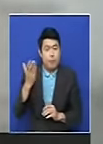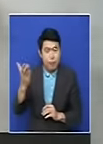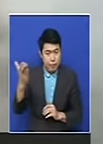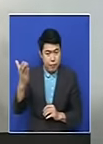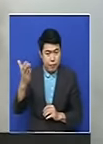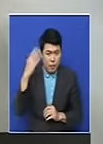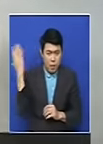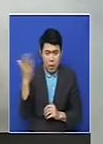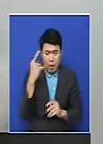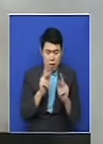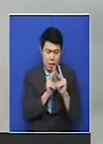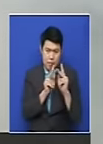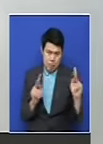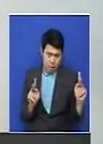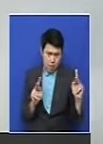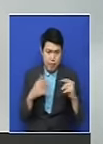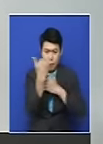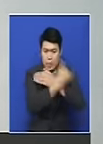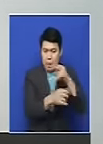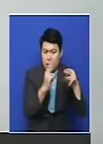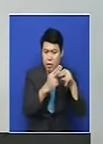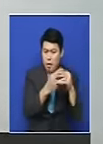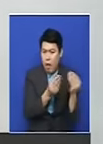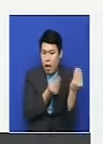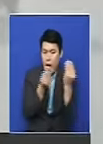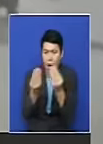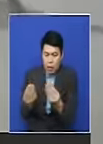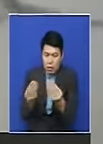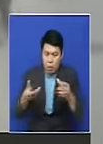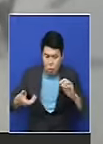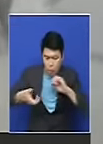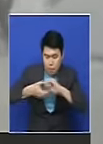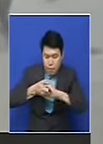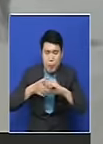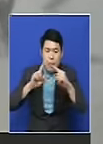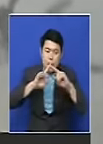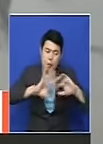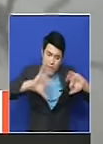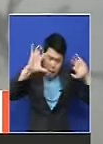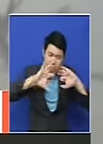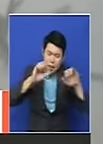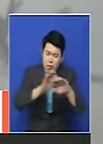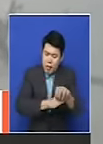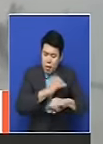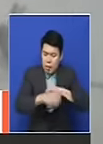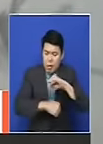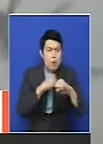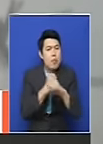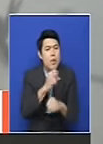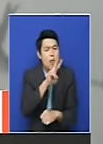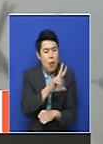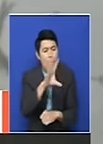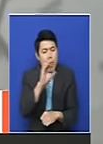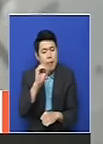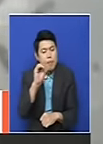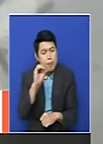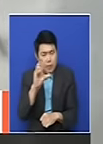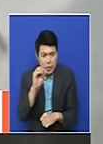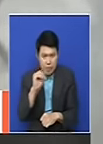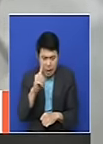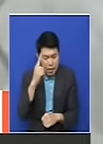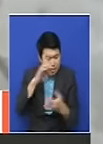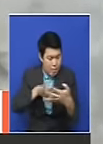ตร้อนจะมีคณะกรรมการในแต่ละประเทศตั้งชื่อนะครับเป็นองค์กรที่ร่วมมือกันระหว่างรัฐบาลมีมาตั้งแต่พ.ศ. 2511เพื่อส่งเสริม